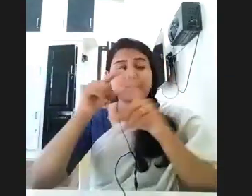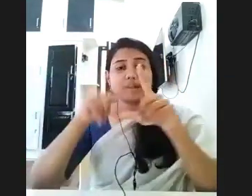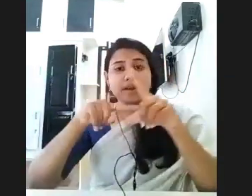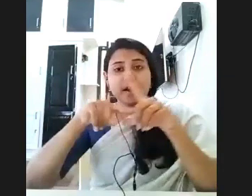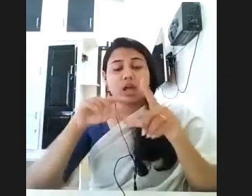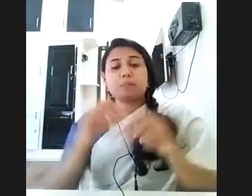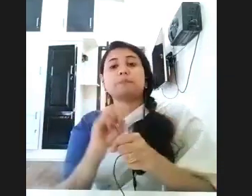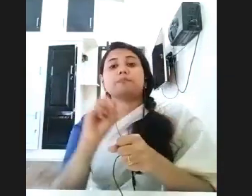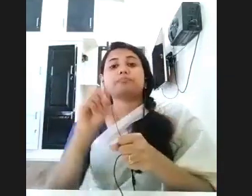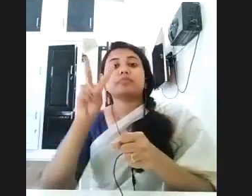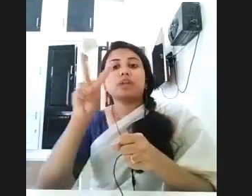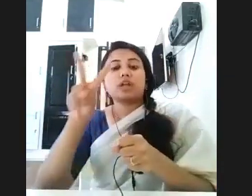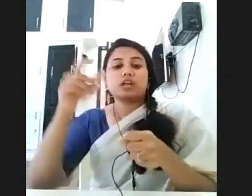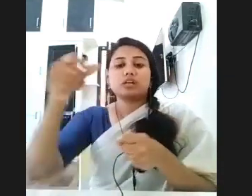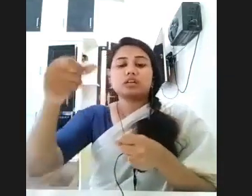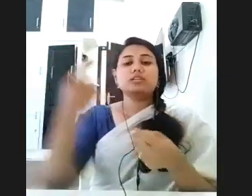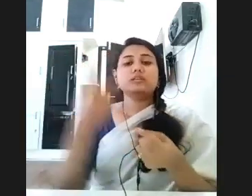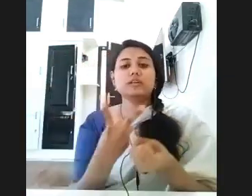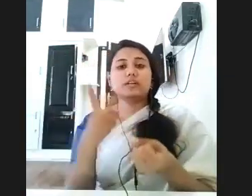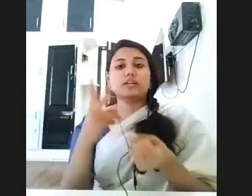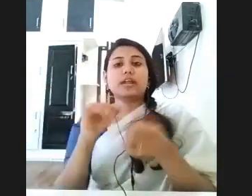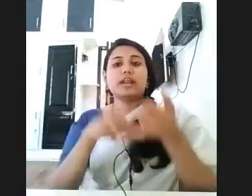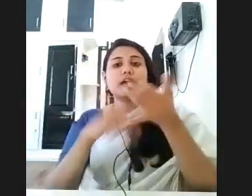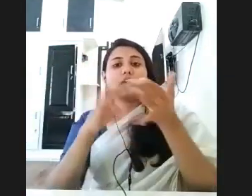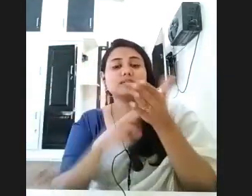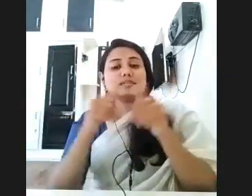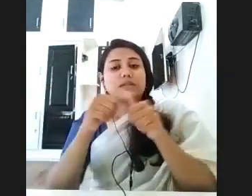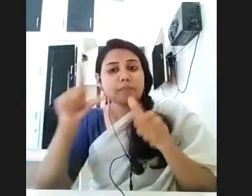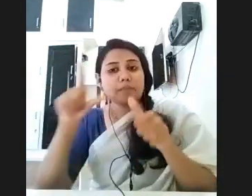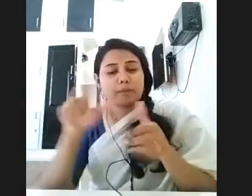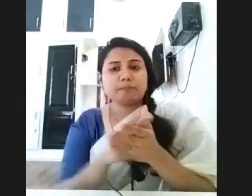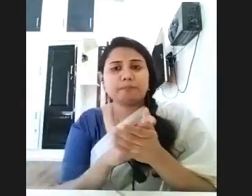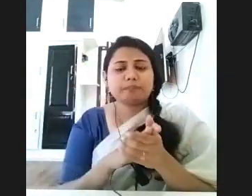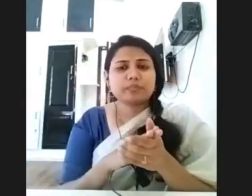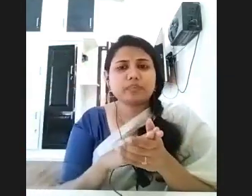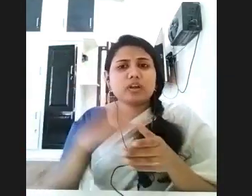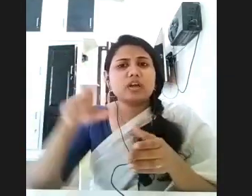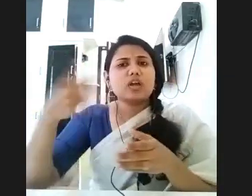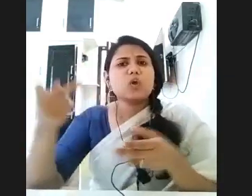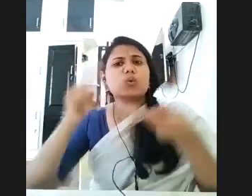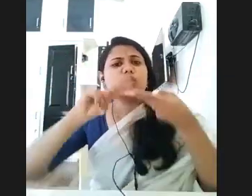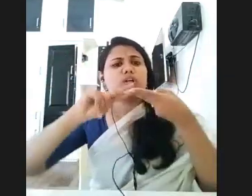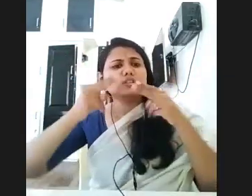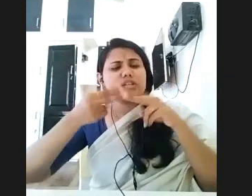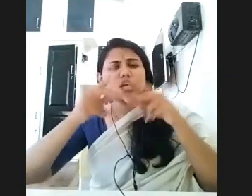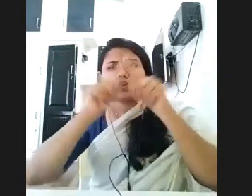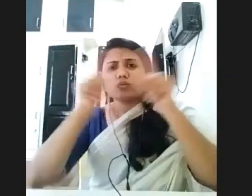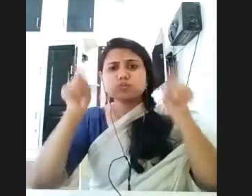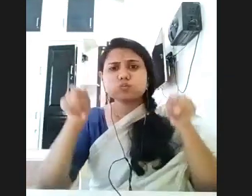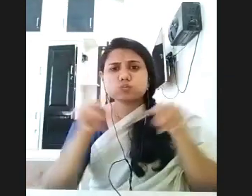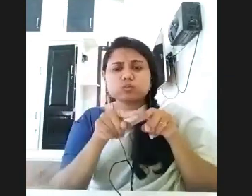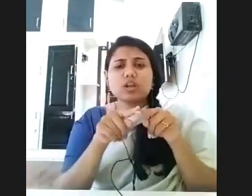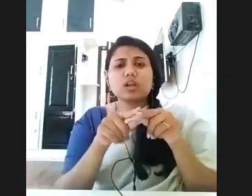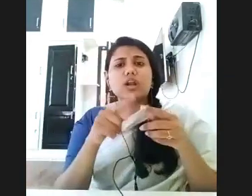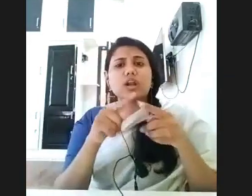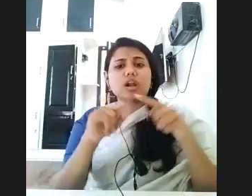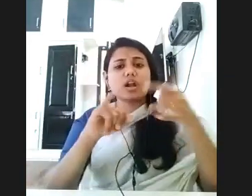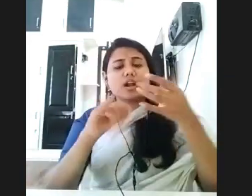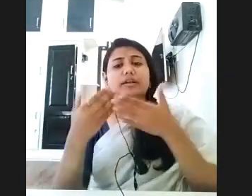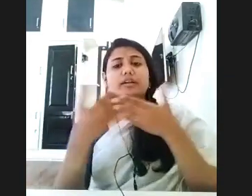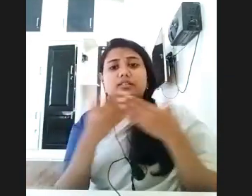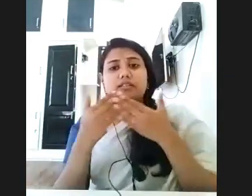ഒരു ഡയഗ്നോസിസ് തന്നിട്ടുള്ളത്. പിന്നെ കൂടാതെ ജനറ്റിക് സ്റ്റഡീസ് നമ്മള് ഗംഗാറാം ഹോസ്പിറ്റൽ